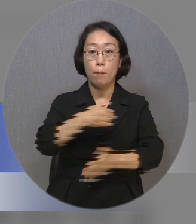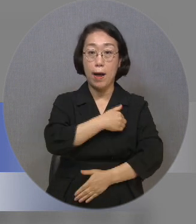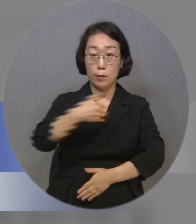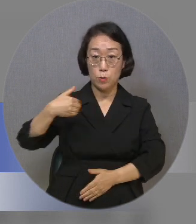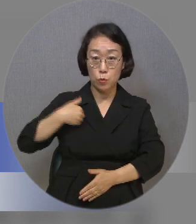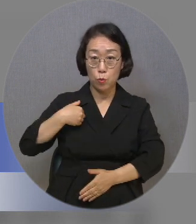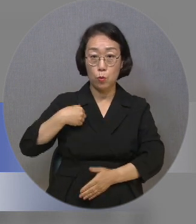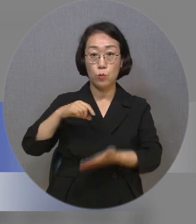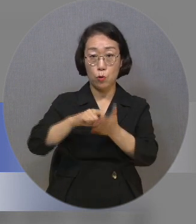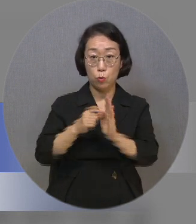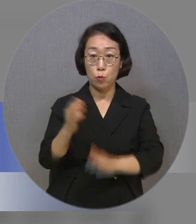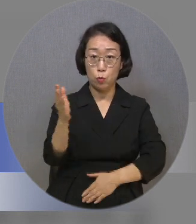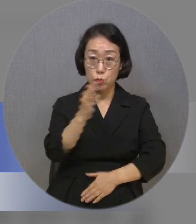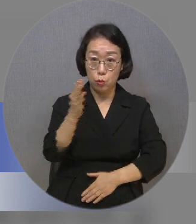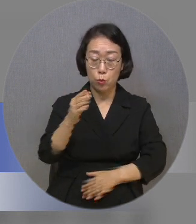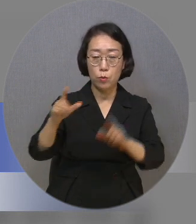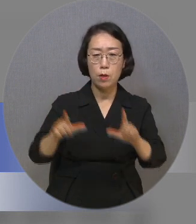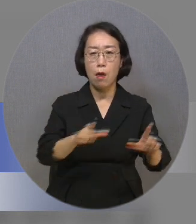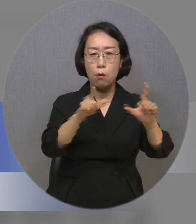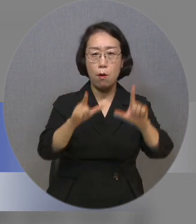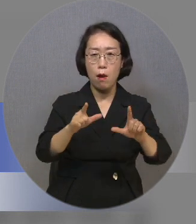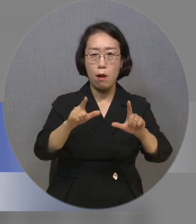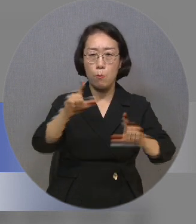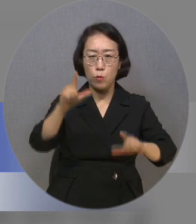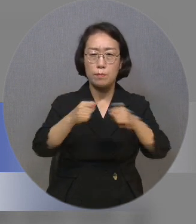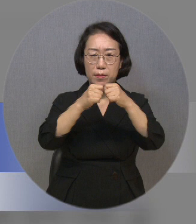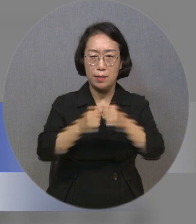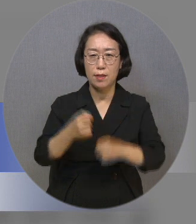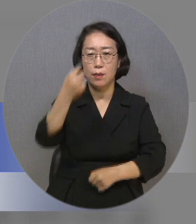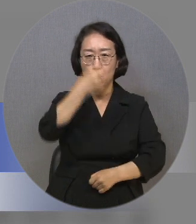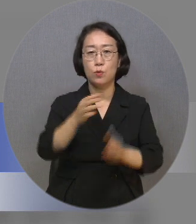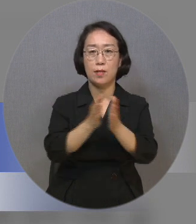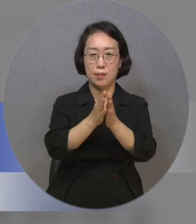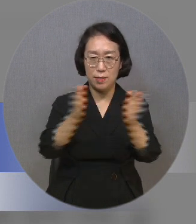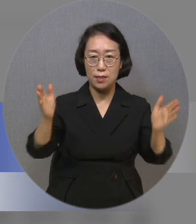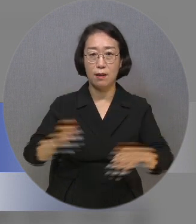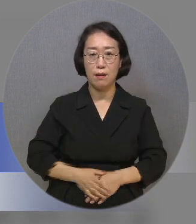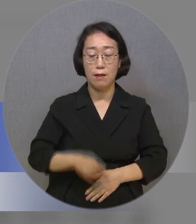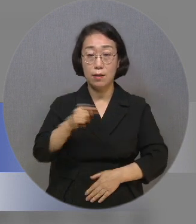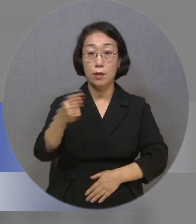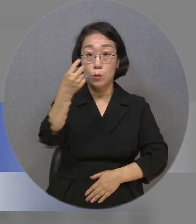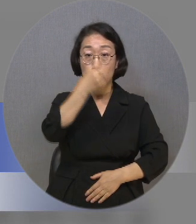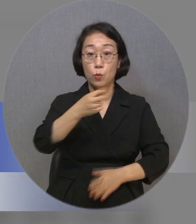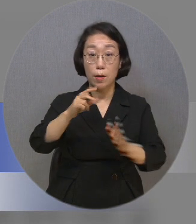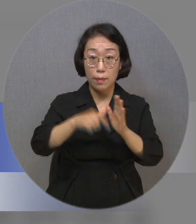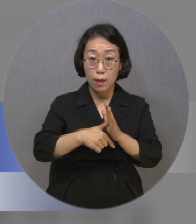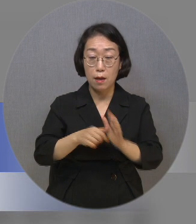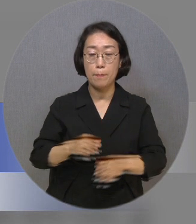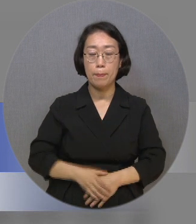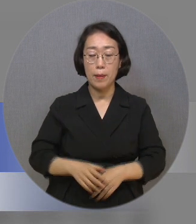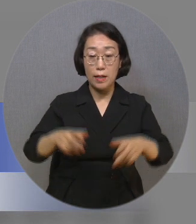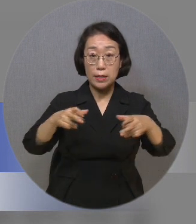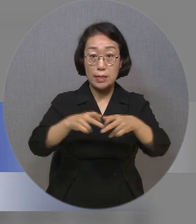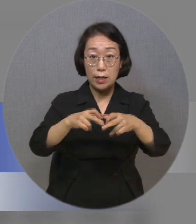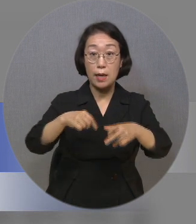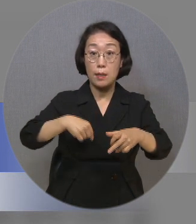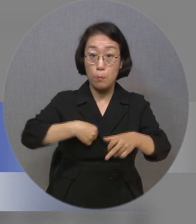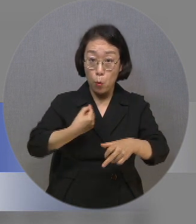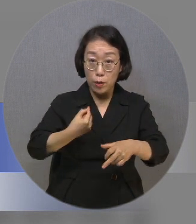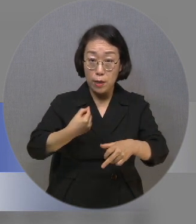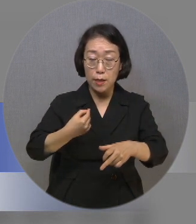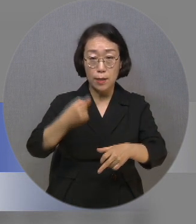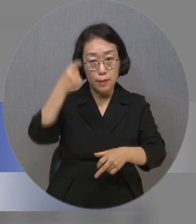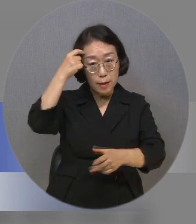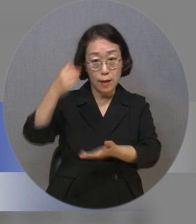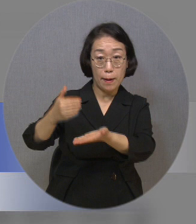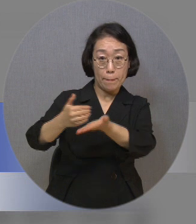만족도, 생활실태 등을 조사한다는 계획입니다. 특히 근본 조사에서 서울시는 장애인 당사자